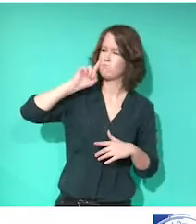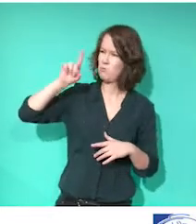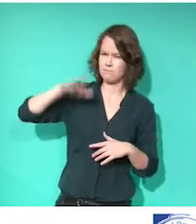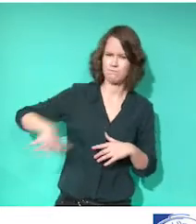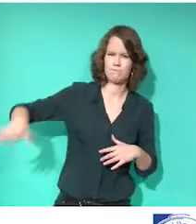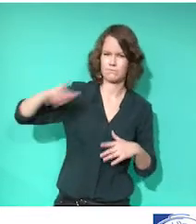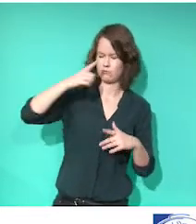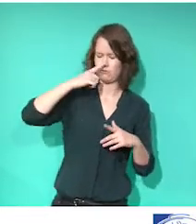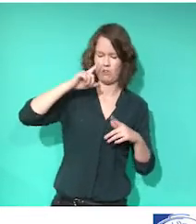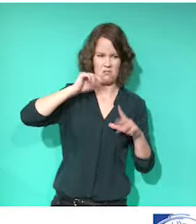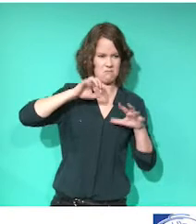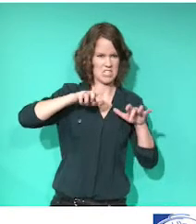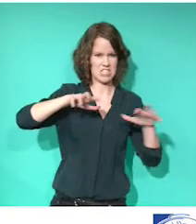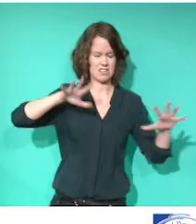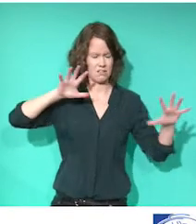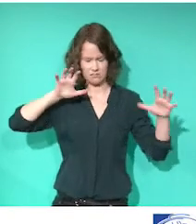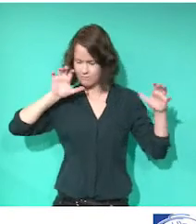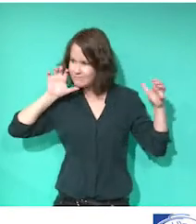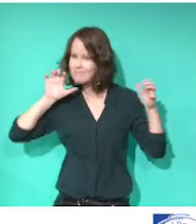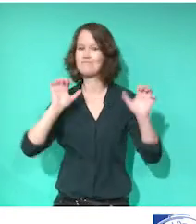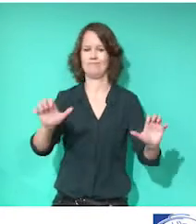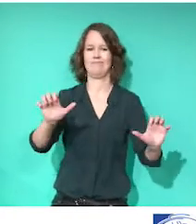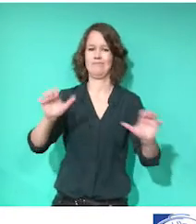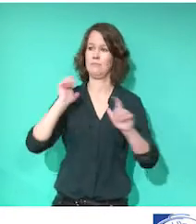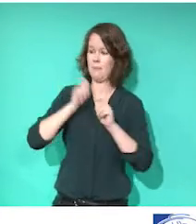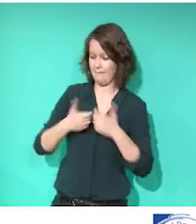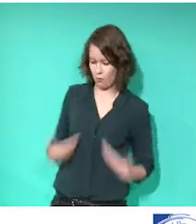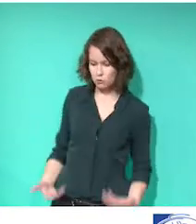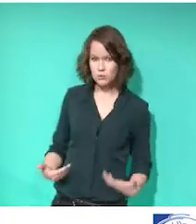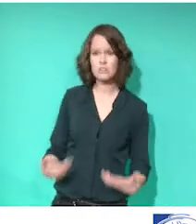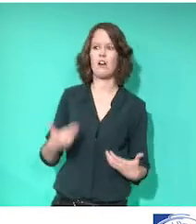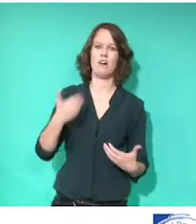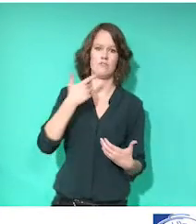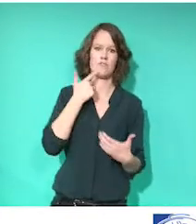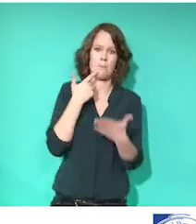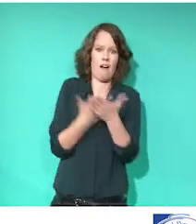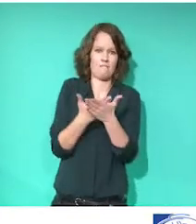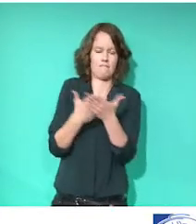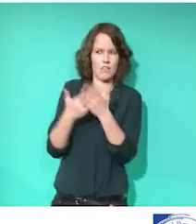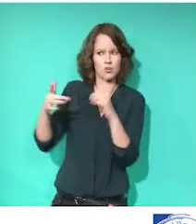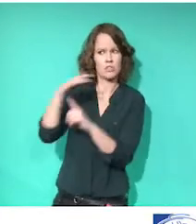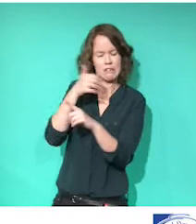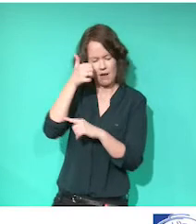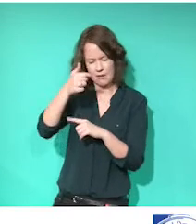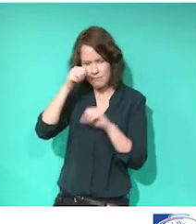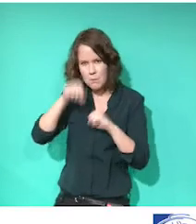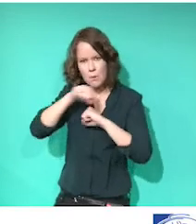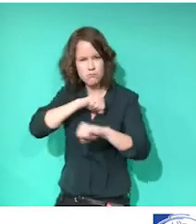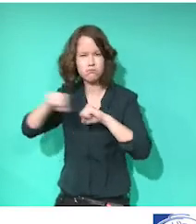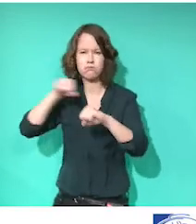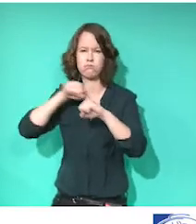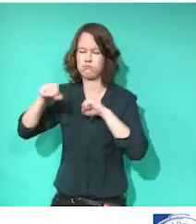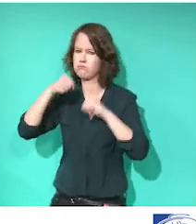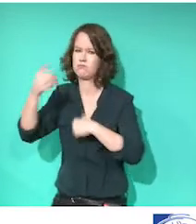planète, l'événement d'aujourd'hui nous montre que notre société est capable d'innover, de créer et de porter elle-même ses formidables